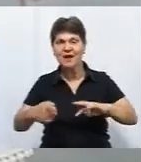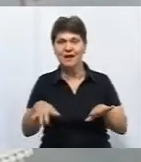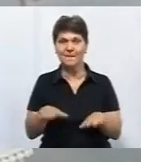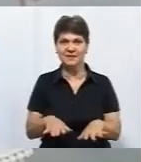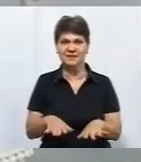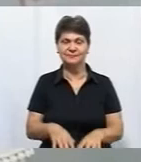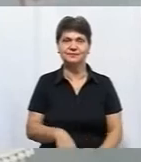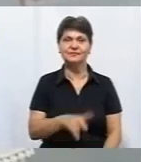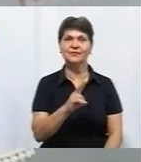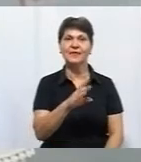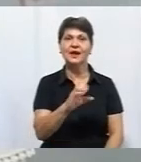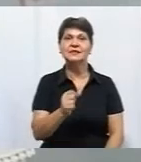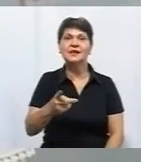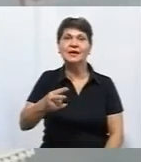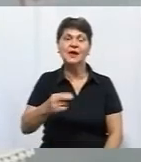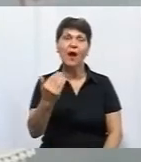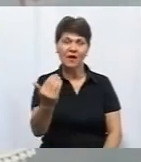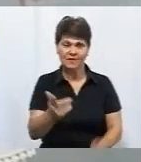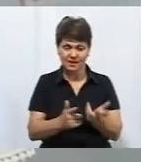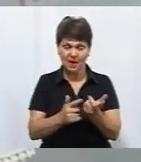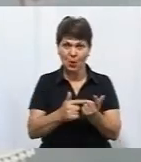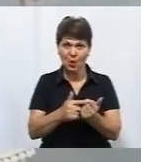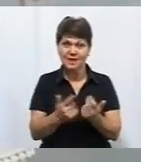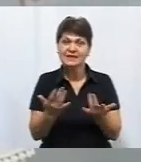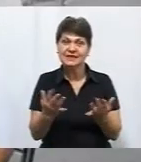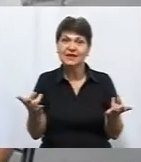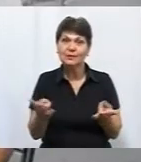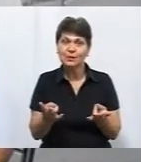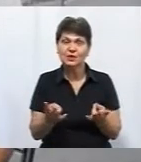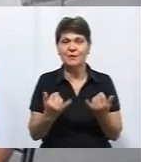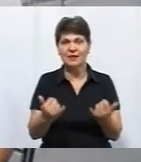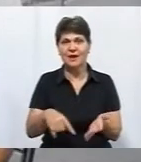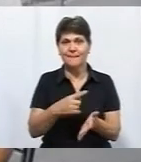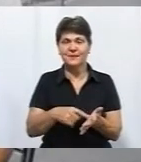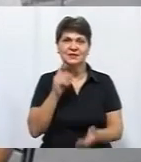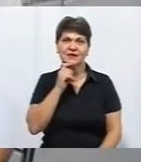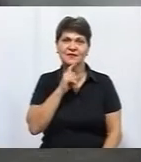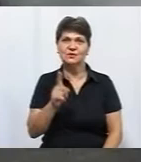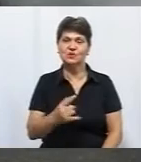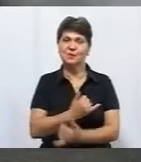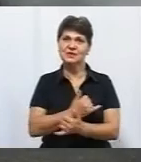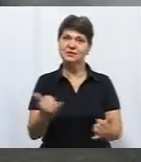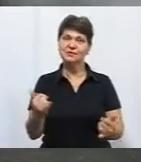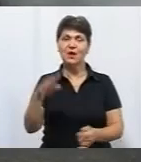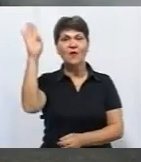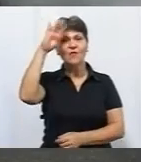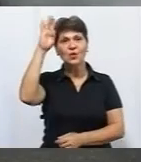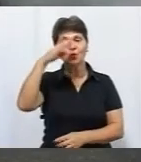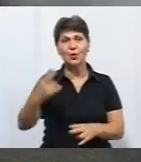Ксенія, чи рахувала ви приблизно, скільки потрібно таких поїлок для міста Вінниці, аби забезпечити водою тварин